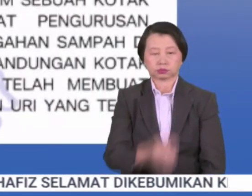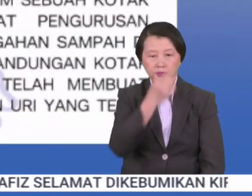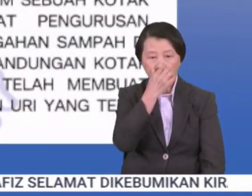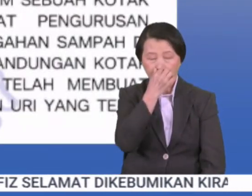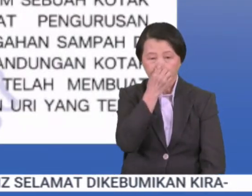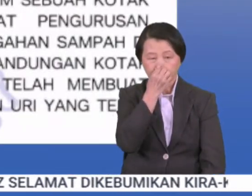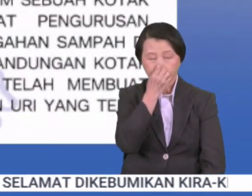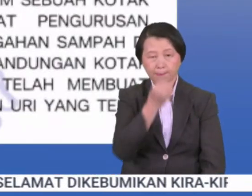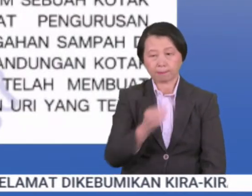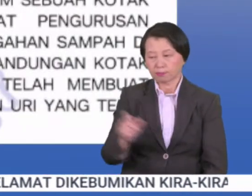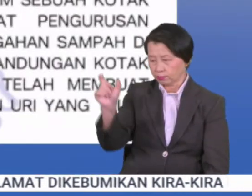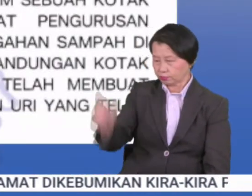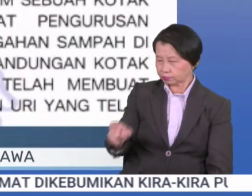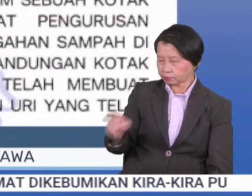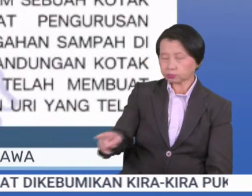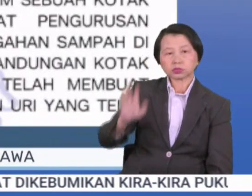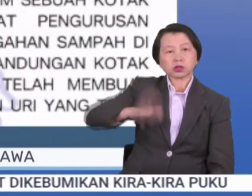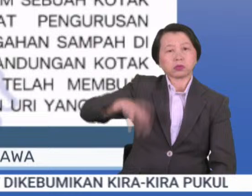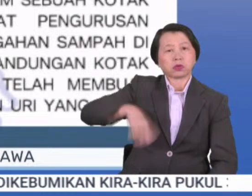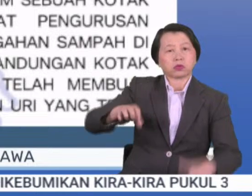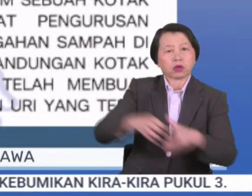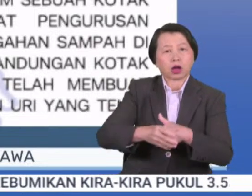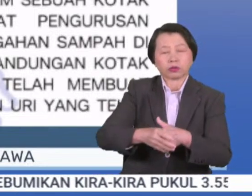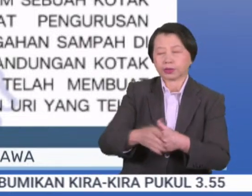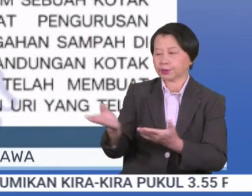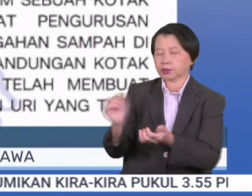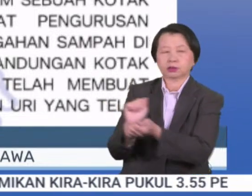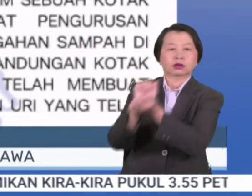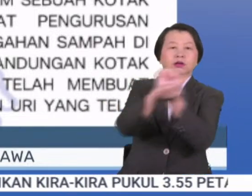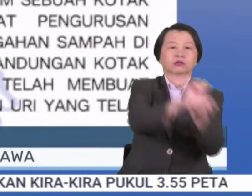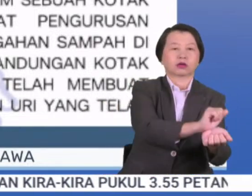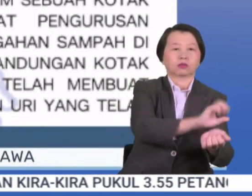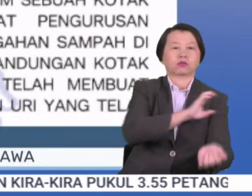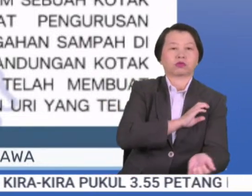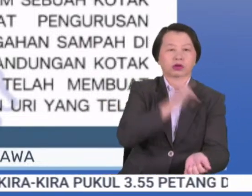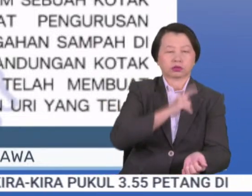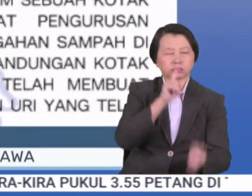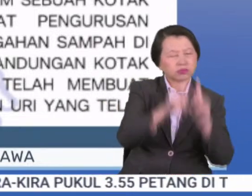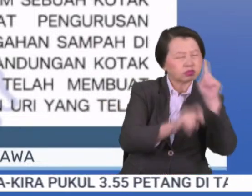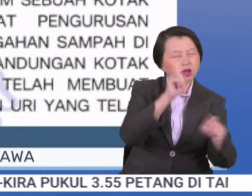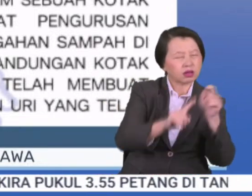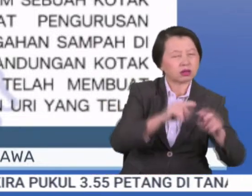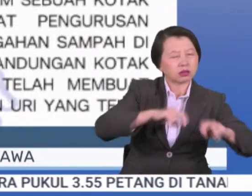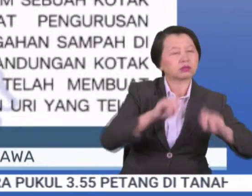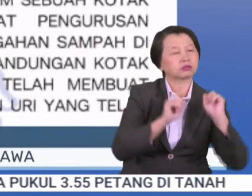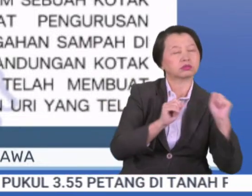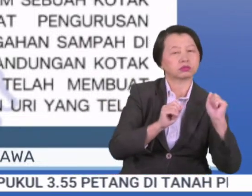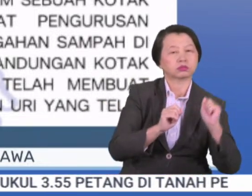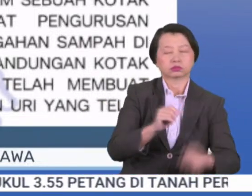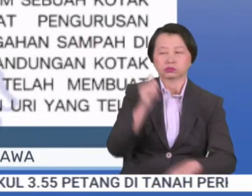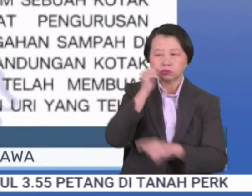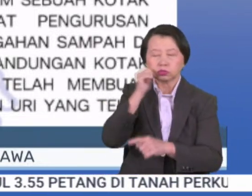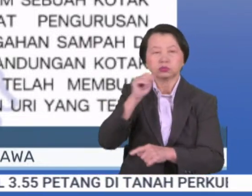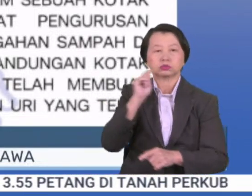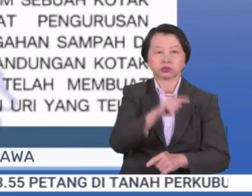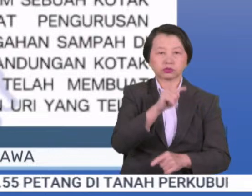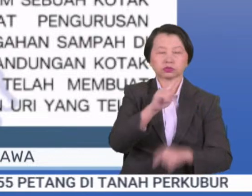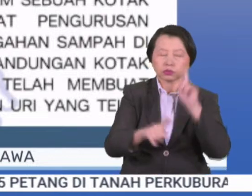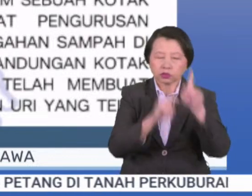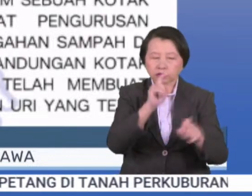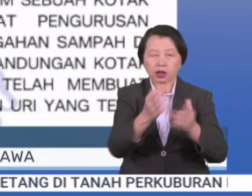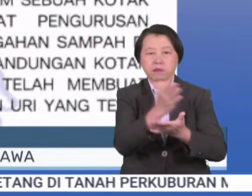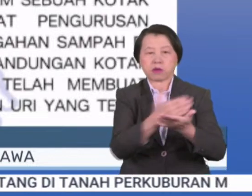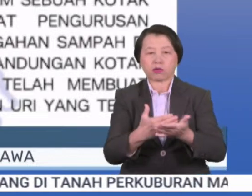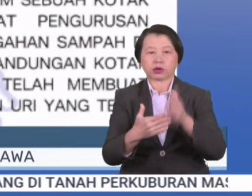difailkan suspek yang belum berkahwin itu telah dibawa ke Balai Polis padawan untuk siasatan lanjut wanita terbabit disiasat di